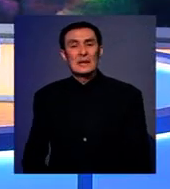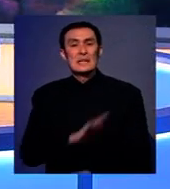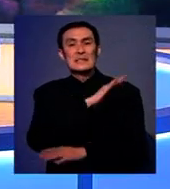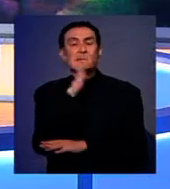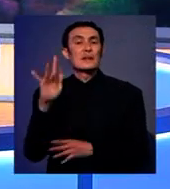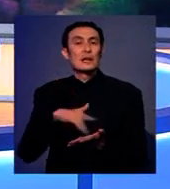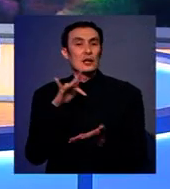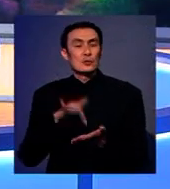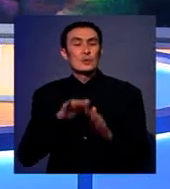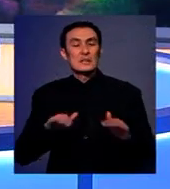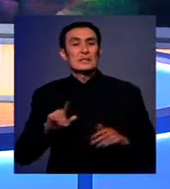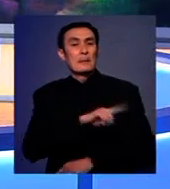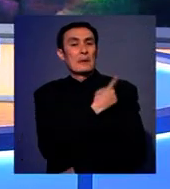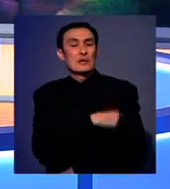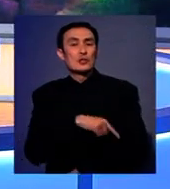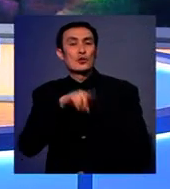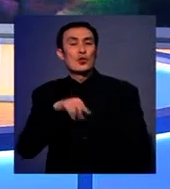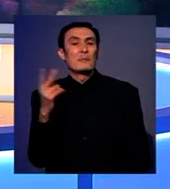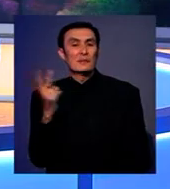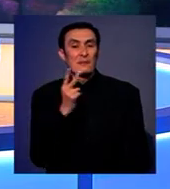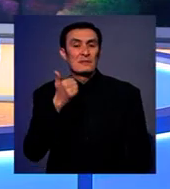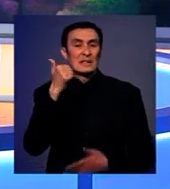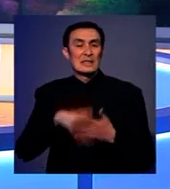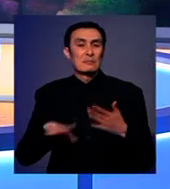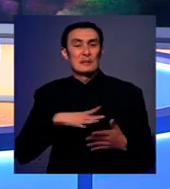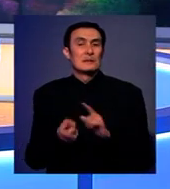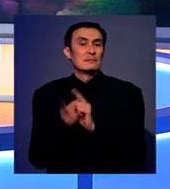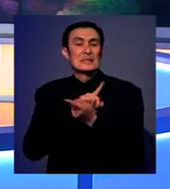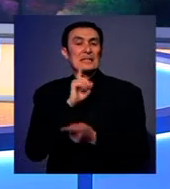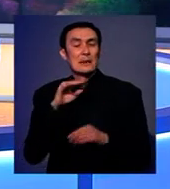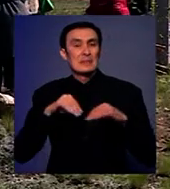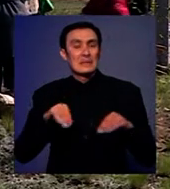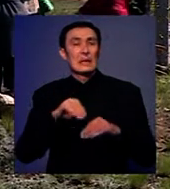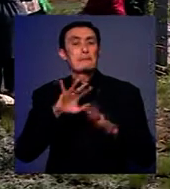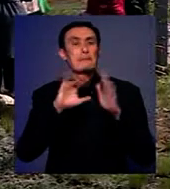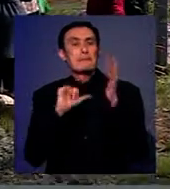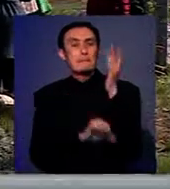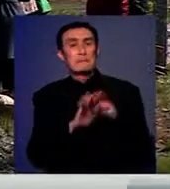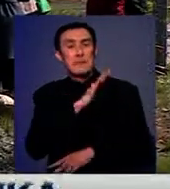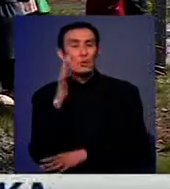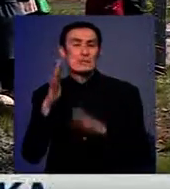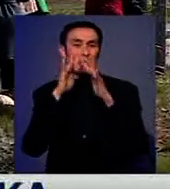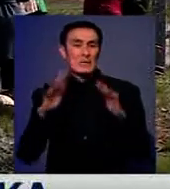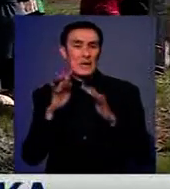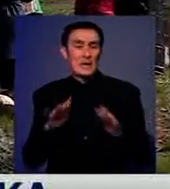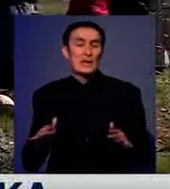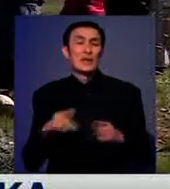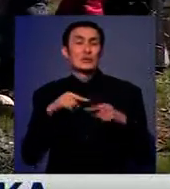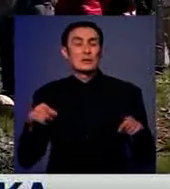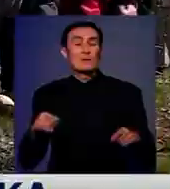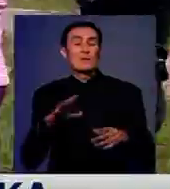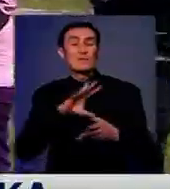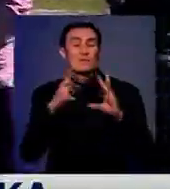Сквер городской детской больницы номер 2 в Нур-Султане стал зеленее. Там посадили березы, ели, сосны, карагачи и тополя.